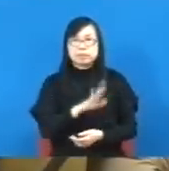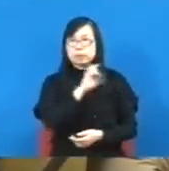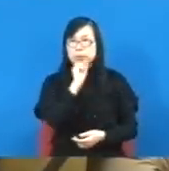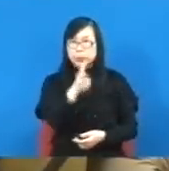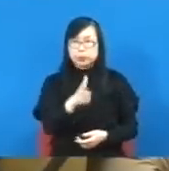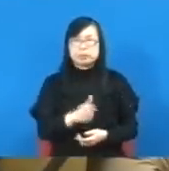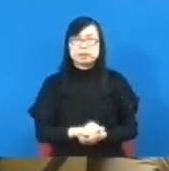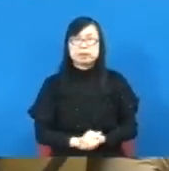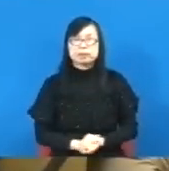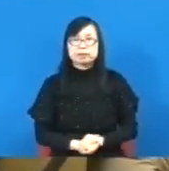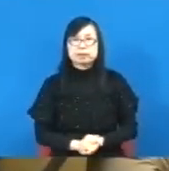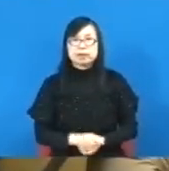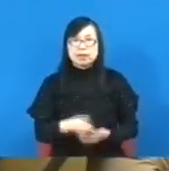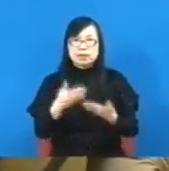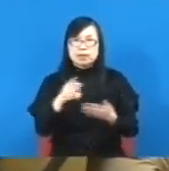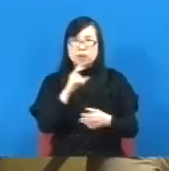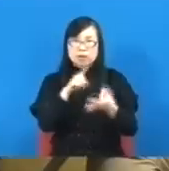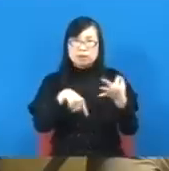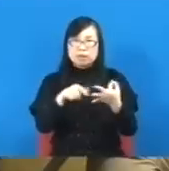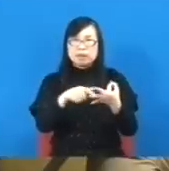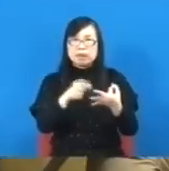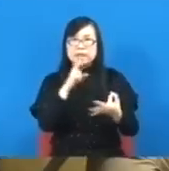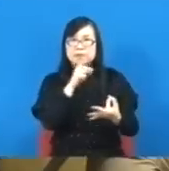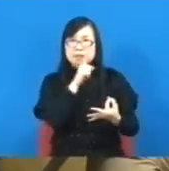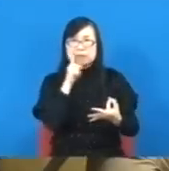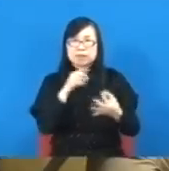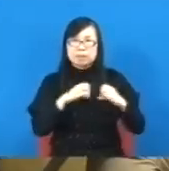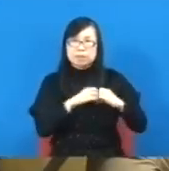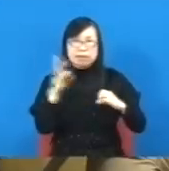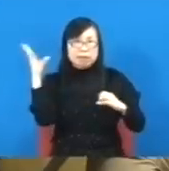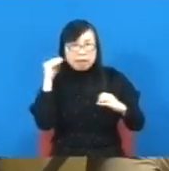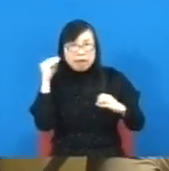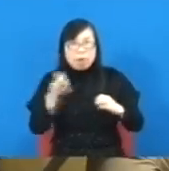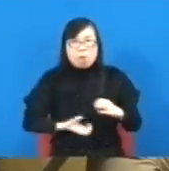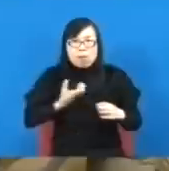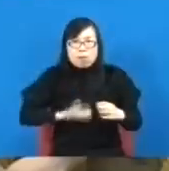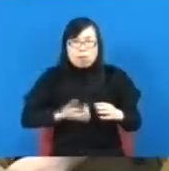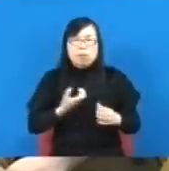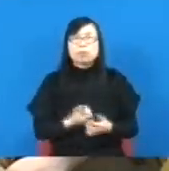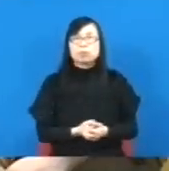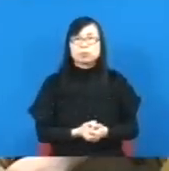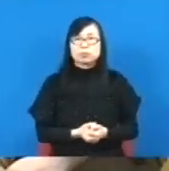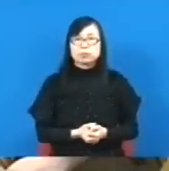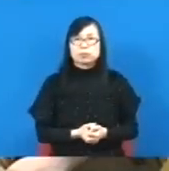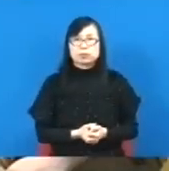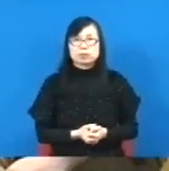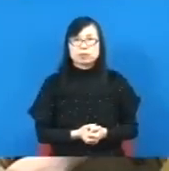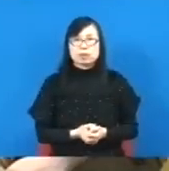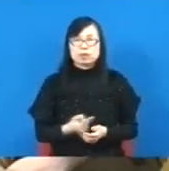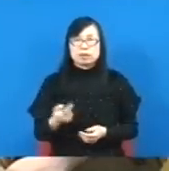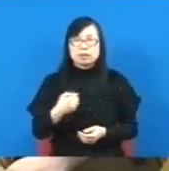嚇 係嘛？即係呢個陳建心一聽到就暴跳如雷啦。咁我先至傾啊嘛。